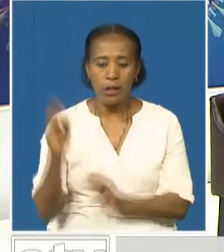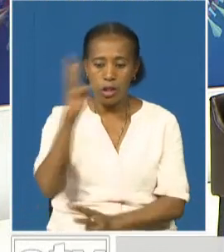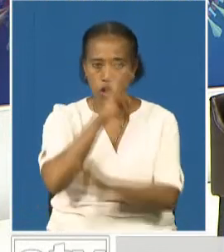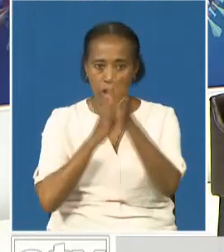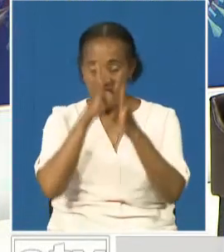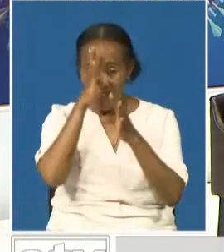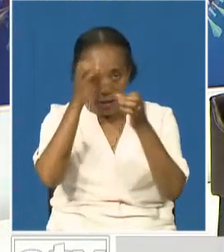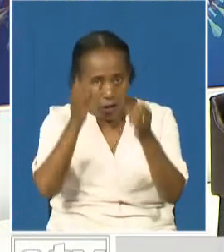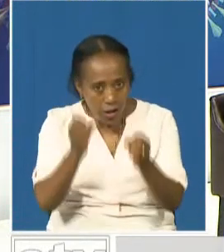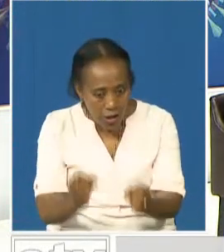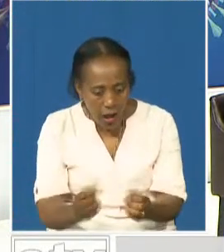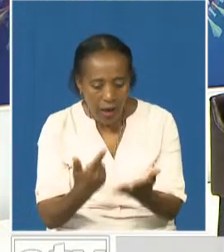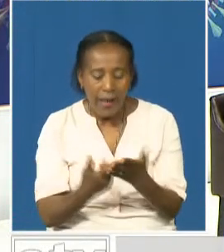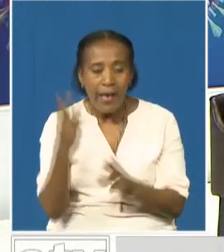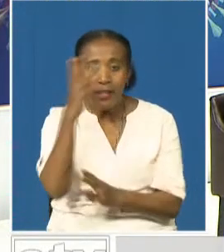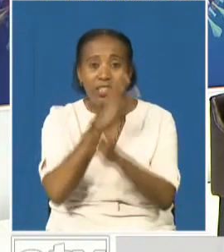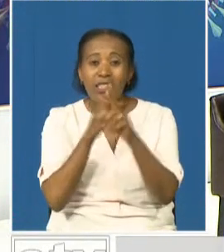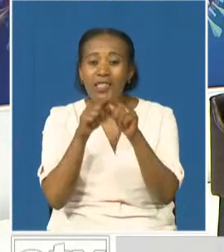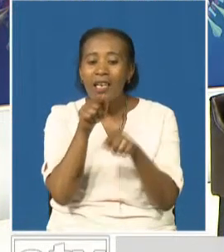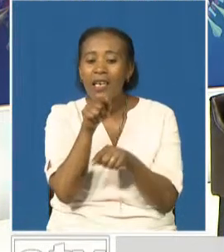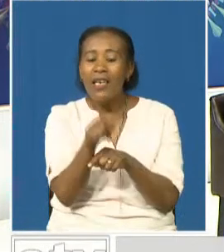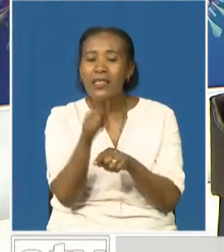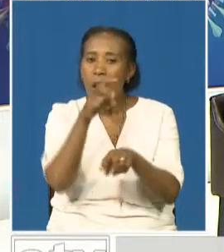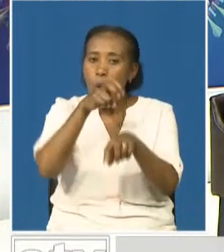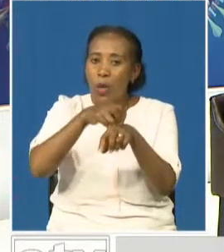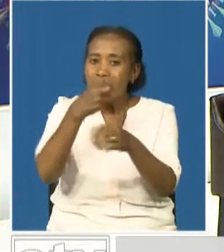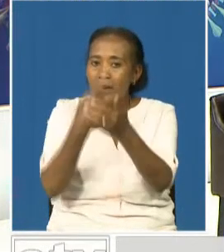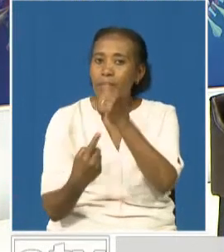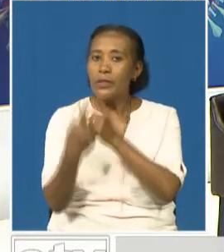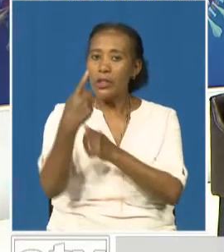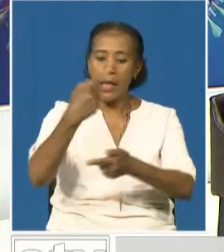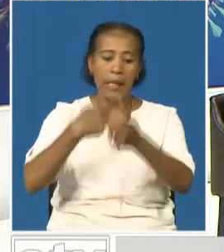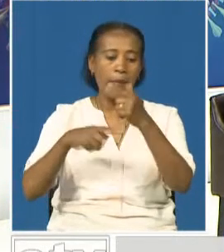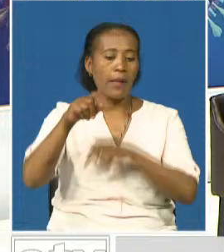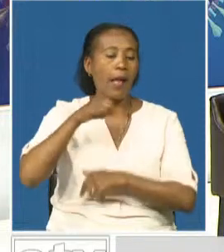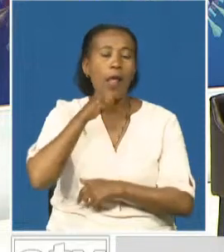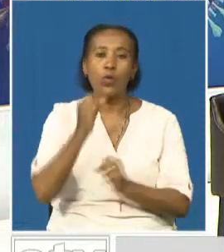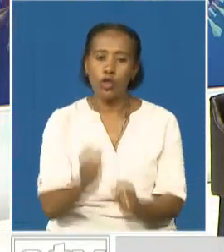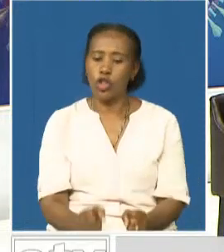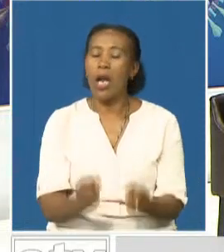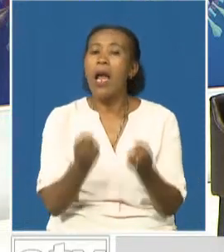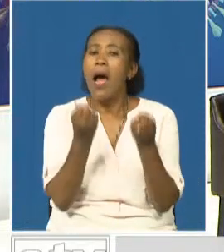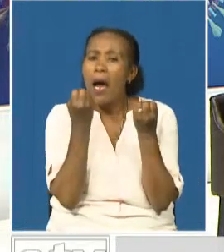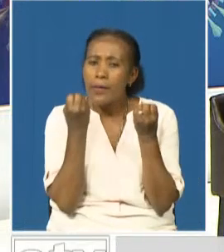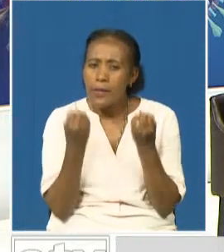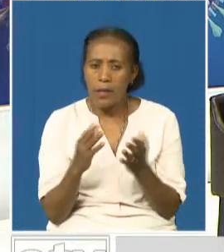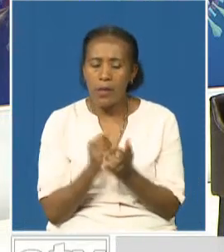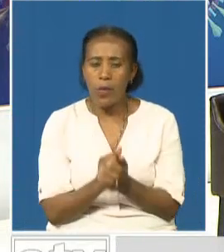ችግር ሊፈጥር ይችላል። ይሄ ችግር ግን ለዛች ወቅት ብቻ የመጣ ላይሆን ይችላል። በአብዛኛው